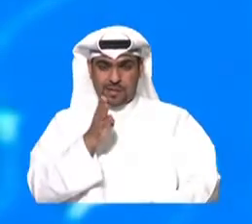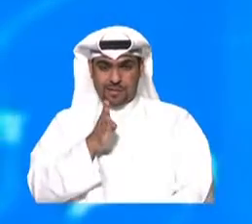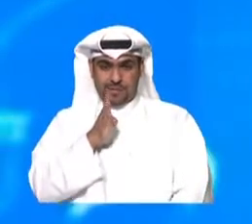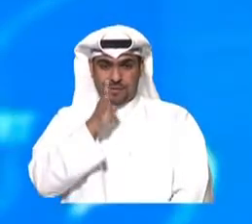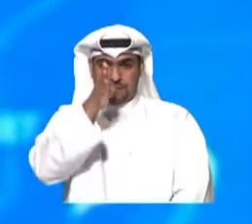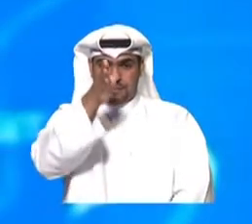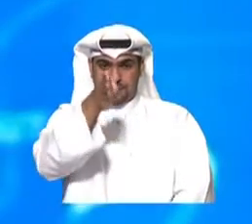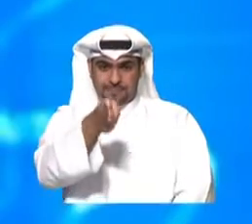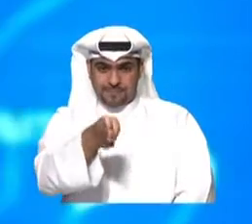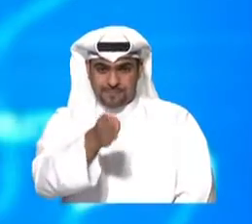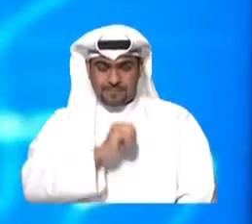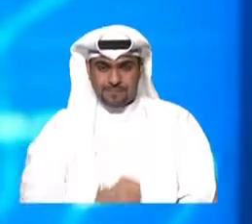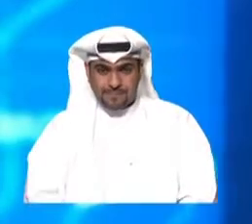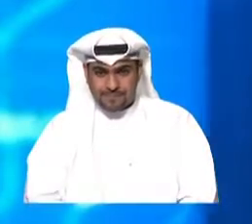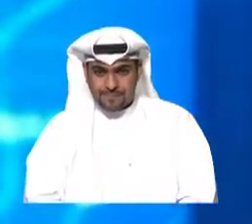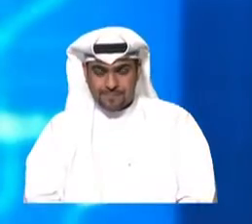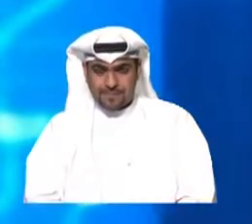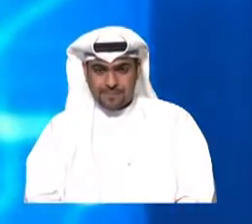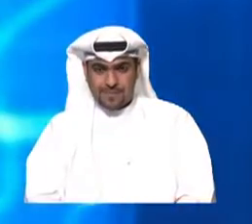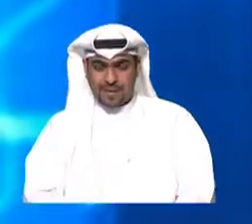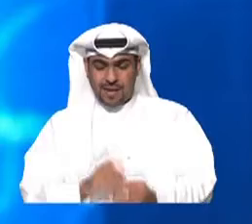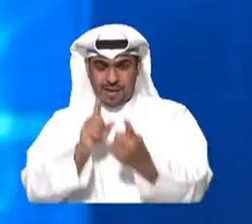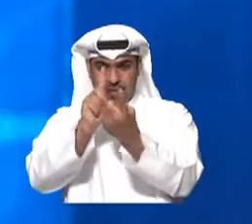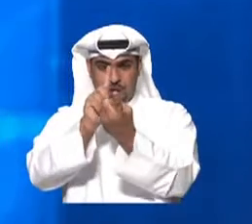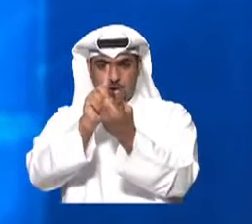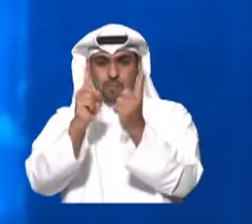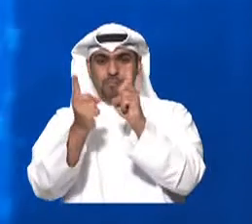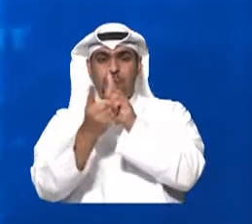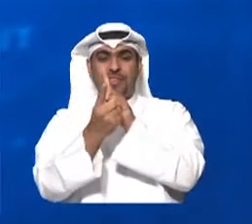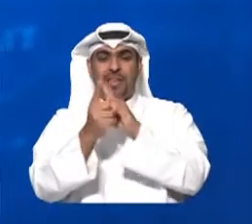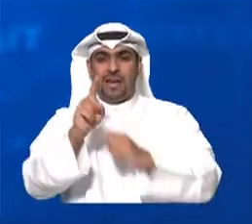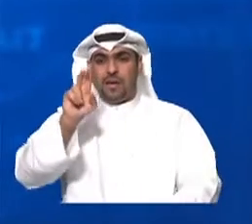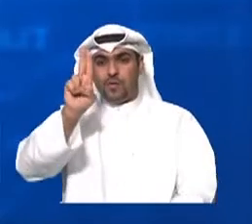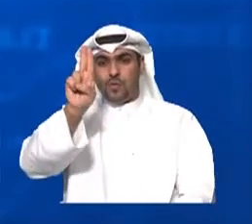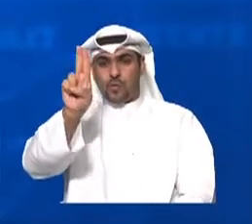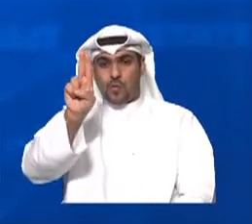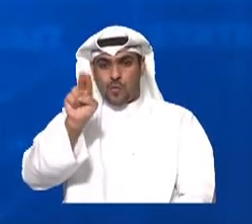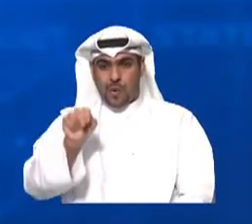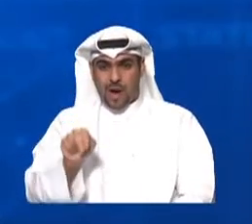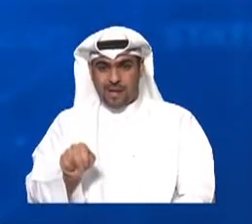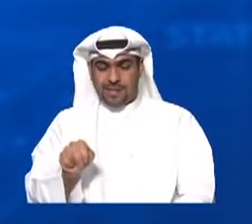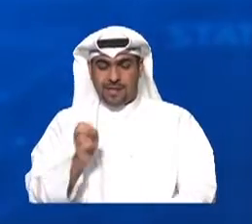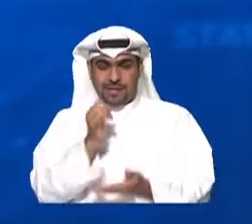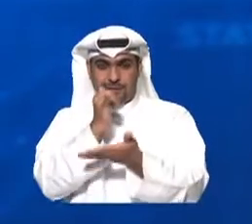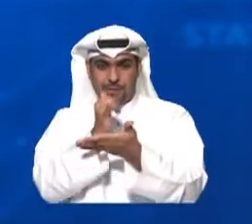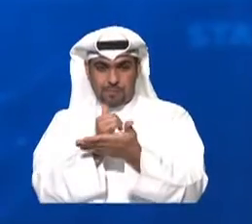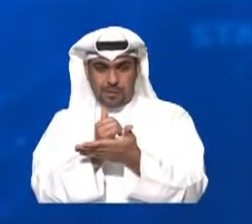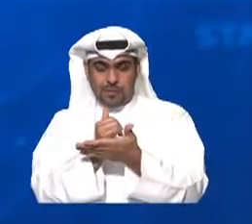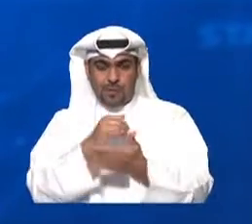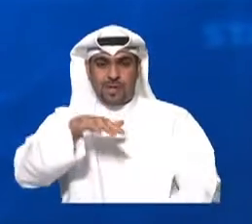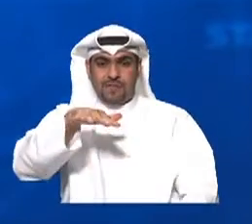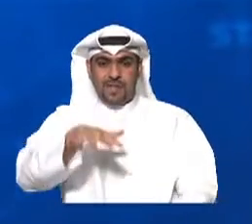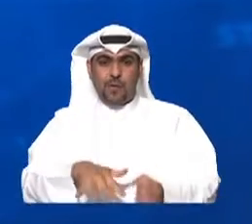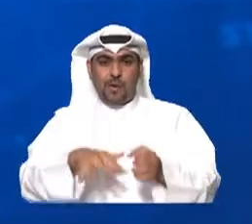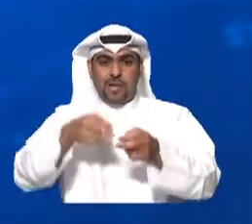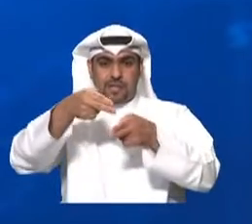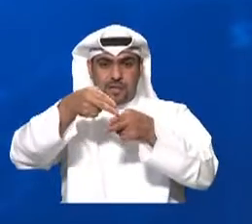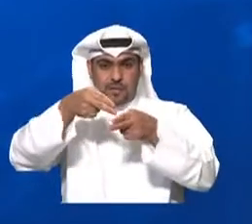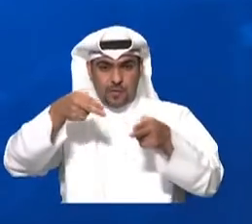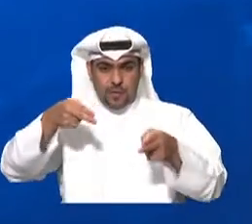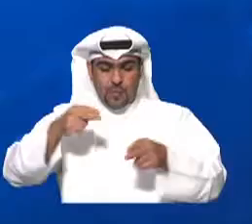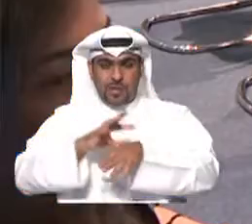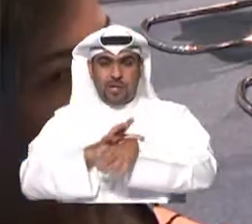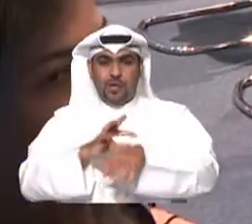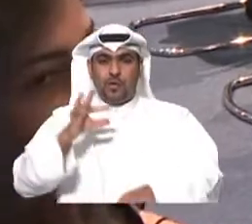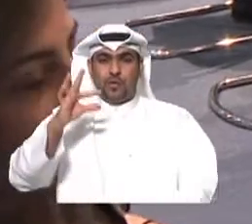الصباح، استضاف ممثل الأمين العام للأمم المتحدة والمنسق المقيم لدى دولة الكويت الدكتور